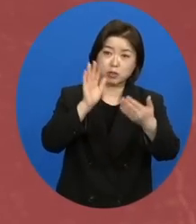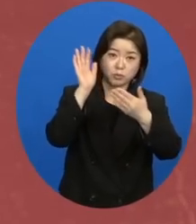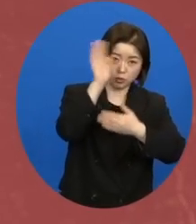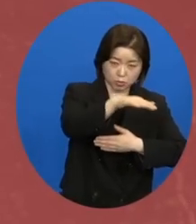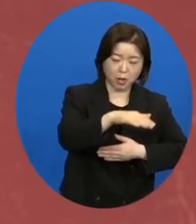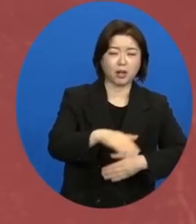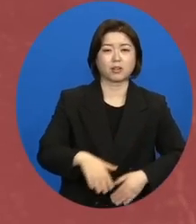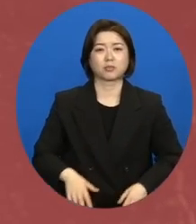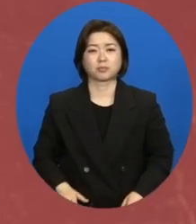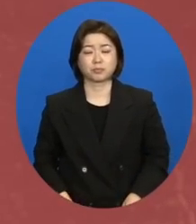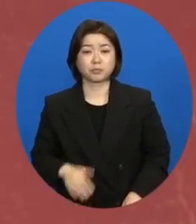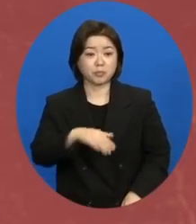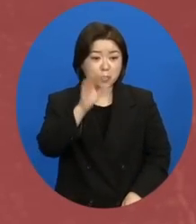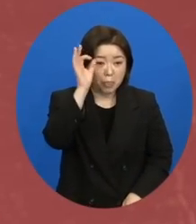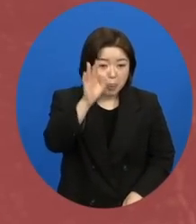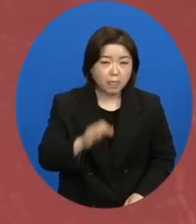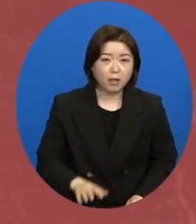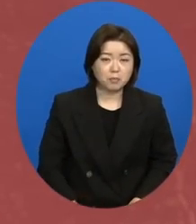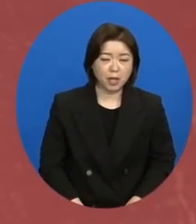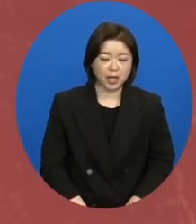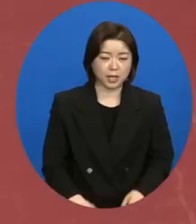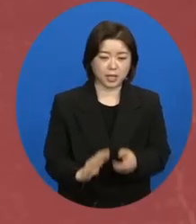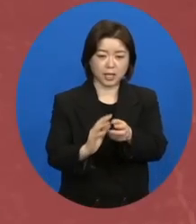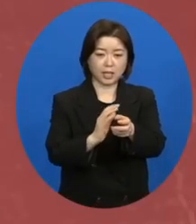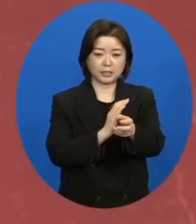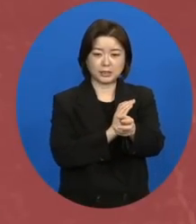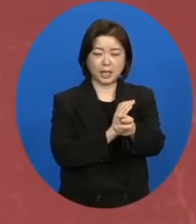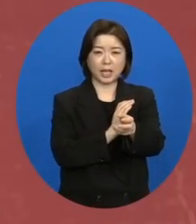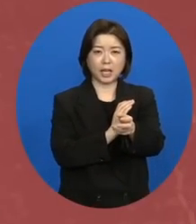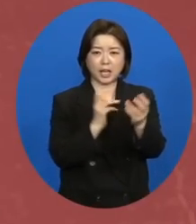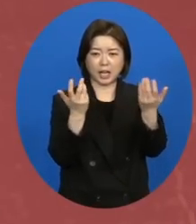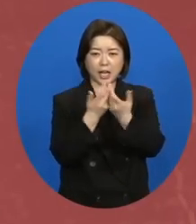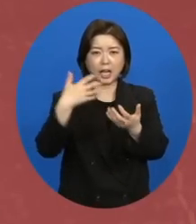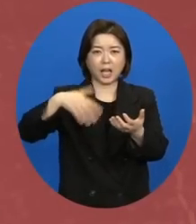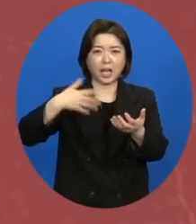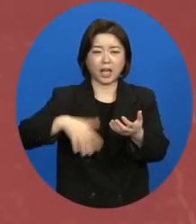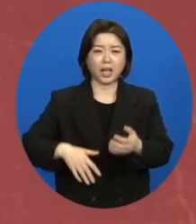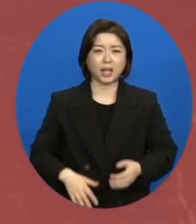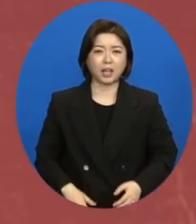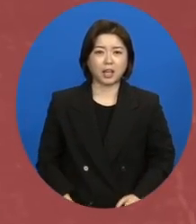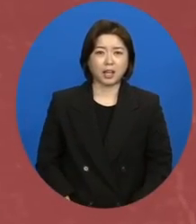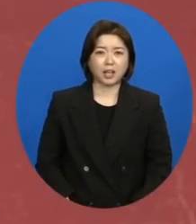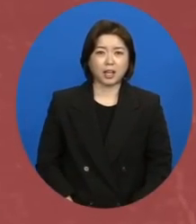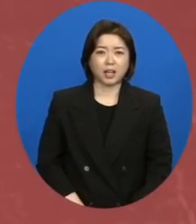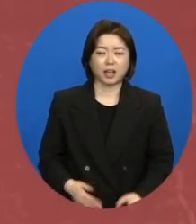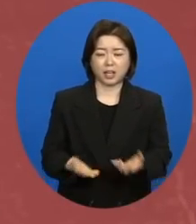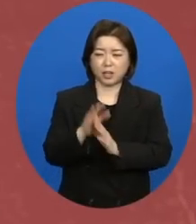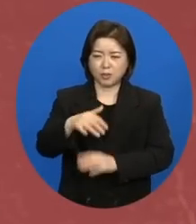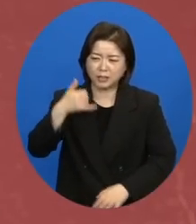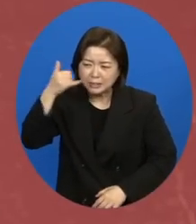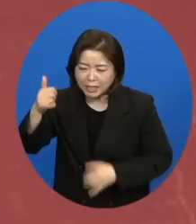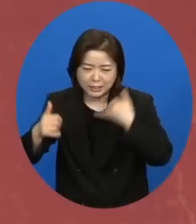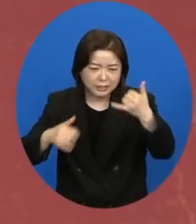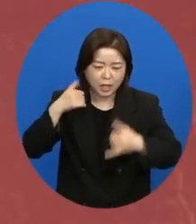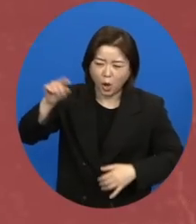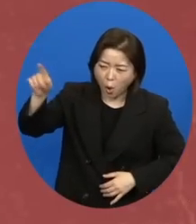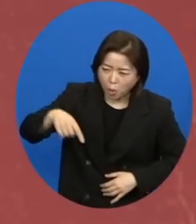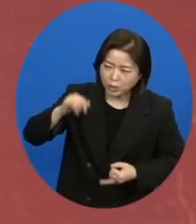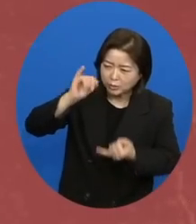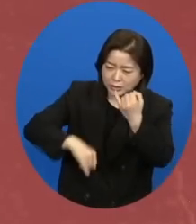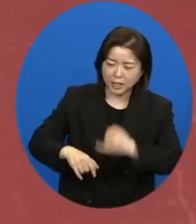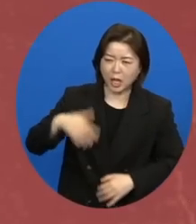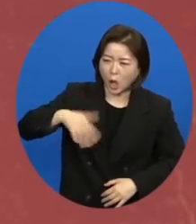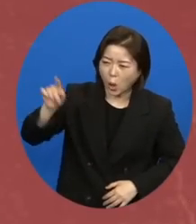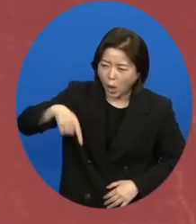출발하는데 딱 가보면 승합차 한 대가 앉아 있어요. 그러면 회장이 전화를 해 오기로 했는데 아직도